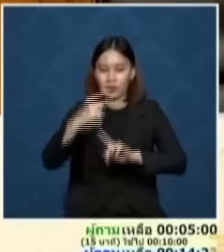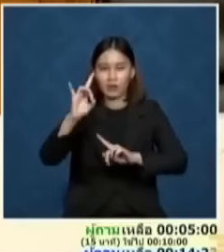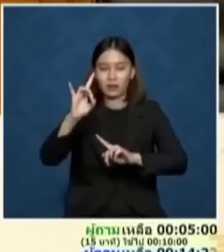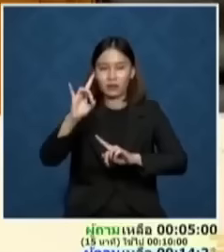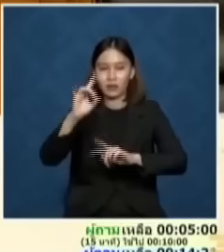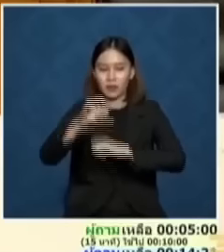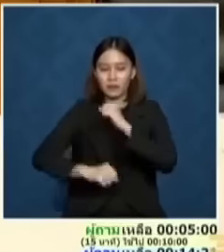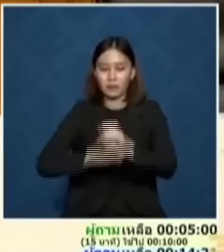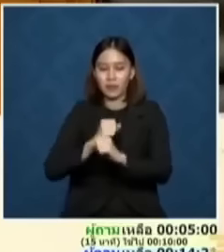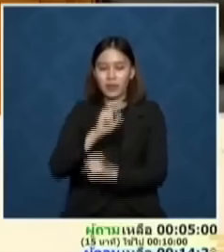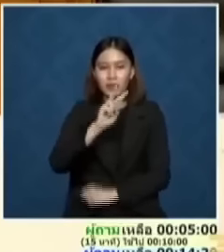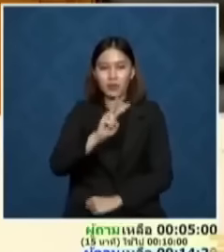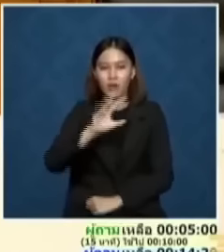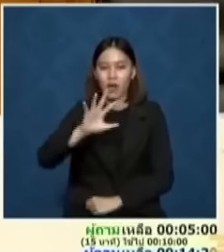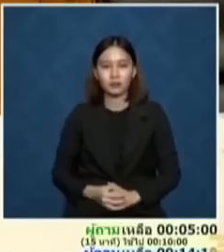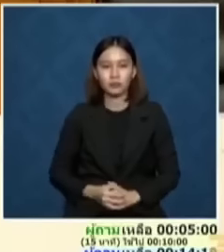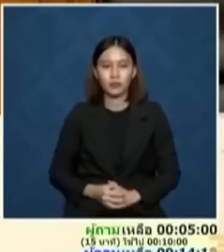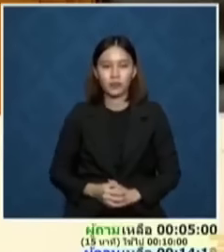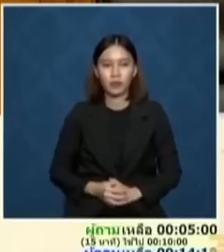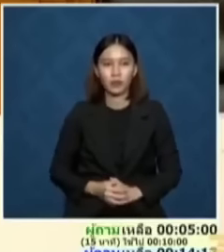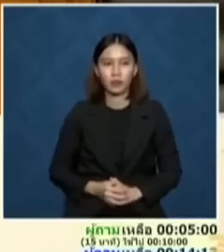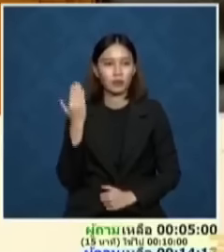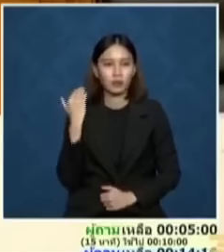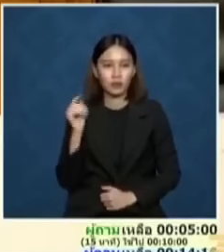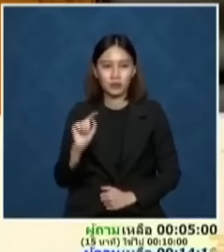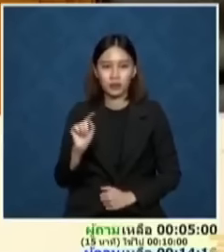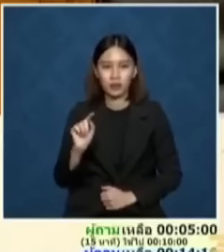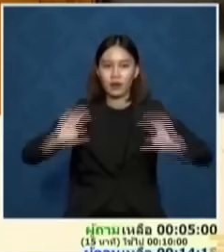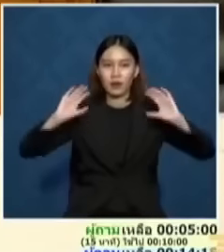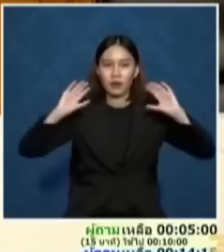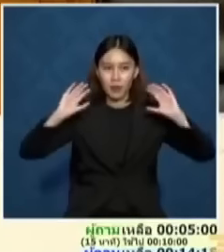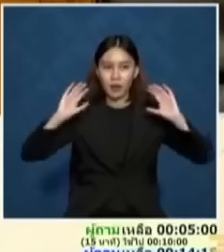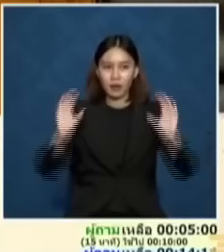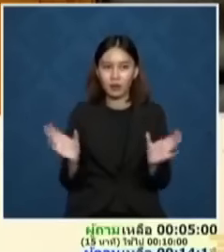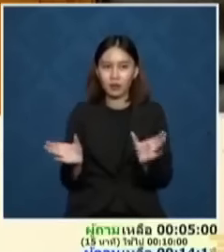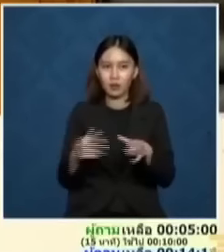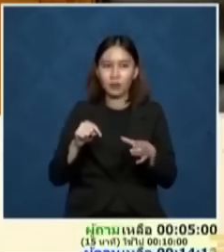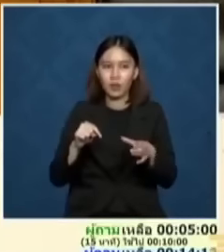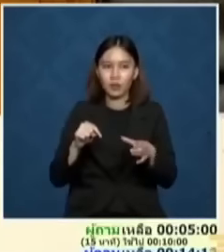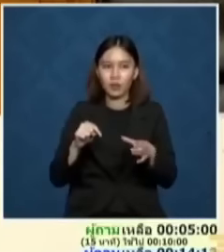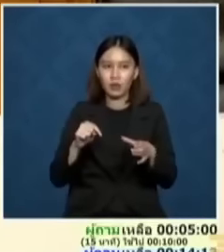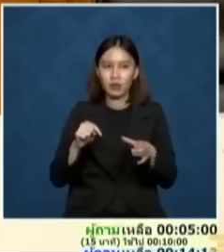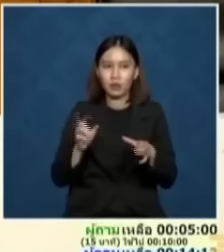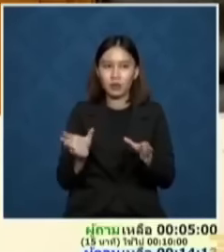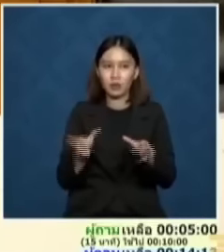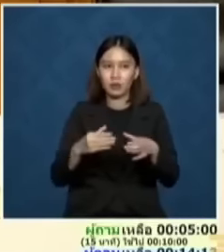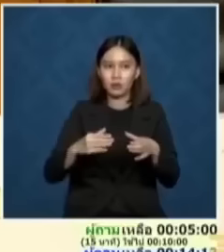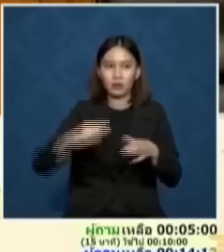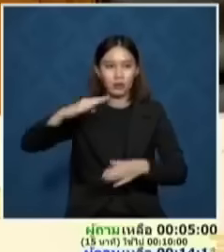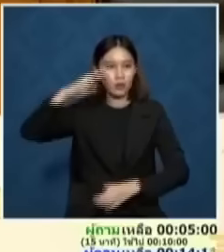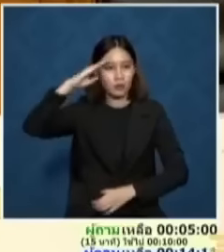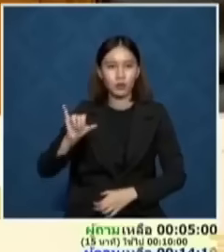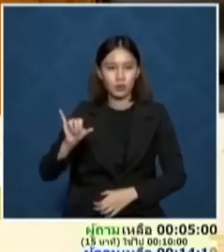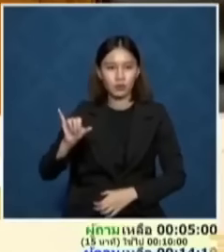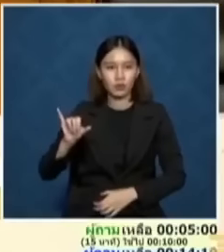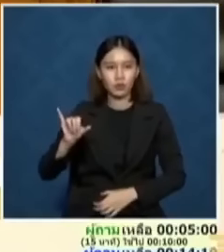าให้มีเจ้าหน้าที่เรือนจำไปด้วย2คน ใช่ค่ะ แล้วอยู่ในจุดที่มองเห็นตลอดแล้วต้องบันทึกหมดเลยด้วยซ้ำกินอะไรบ้างใครเ